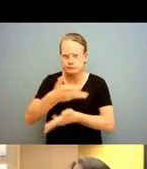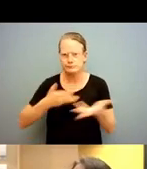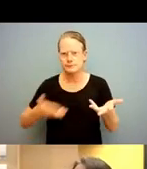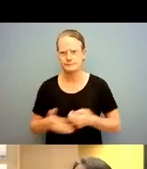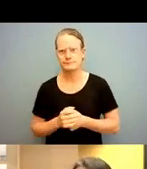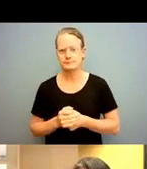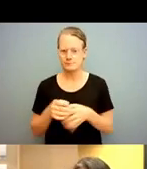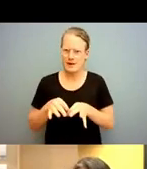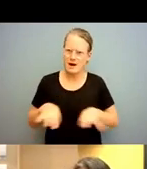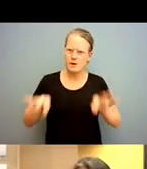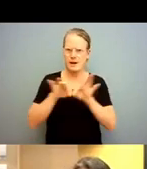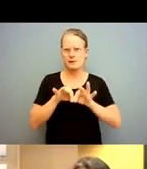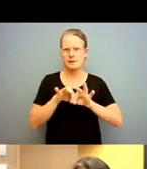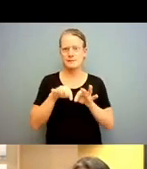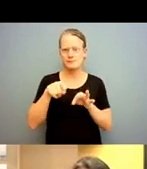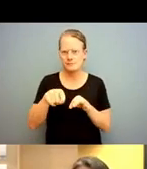nuppii takia.